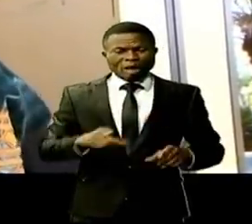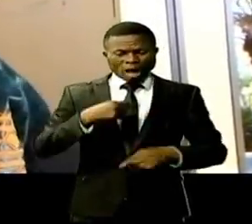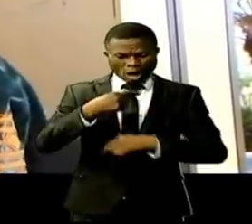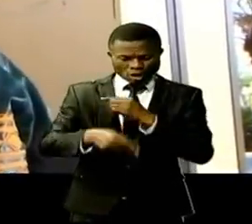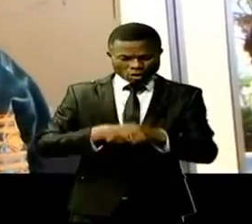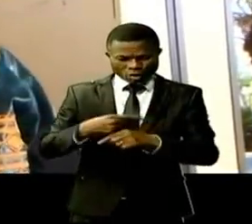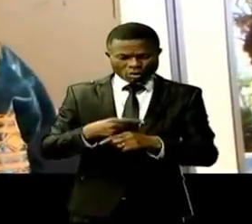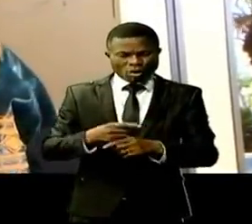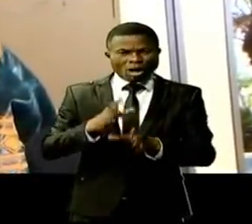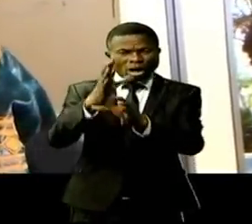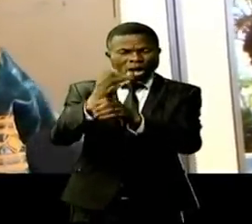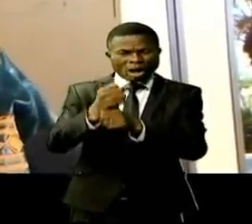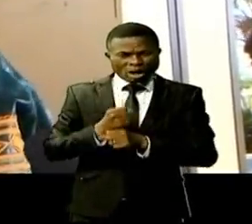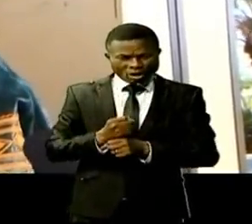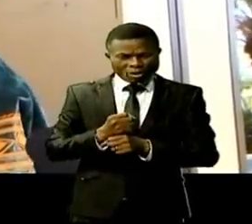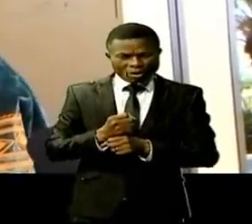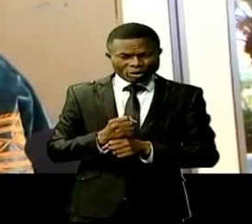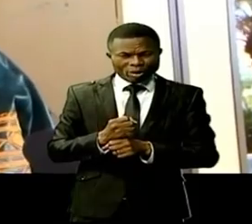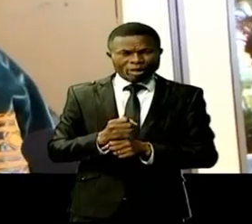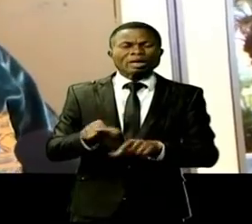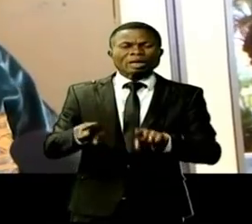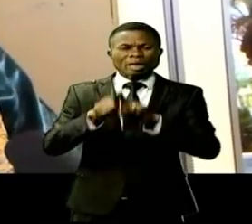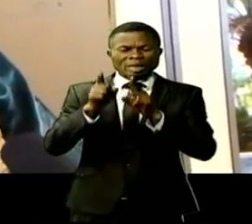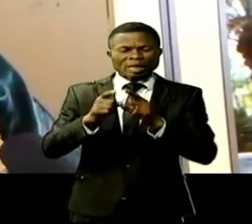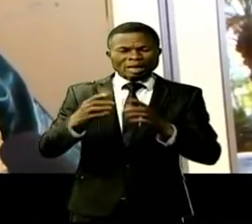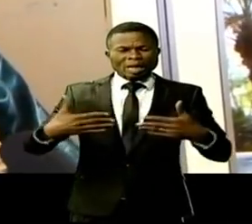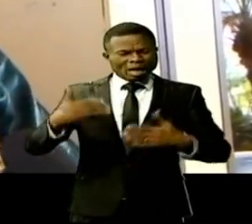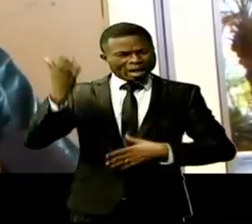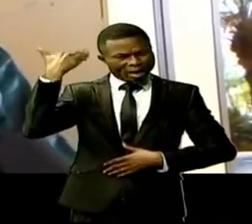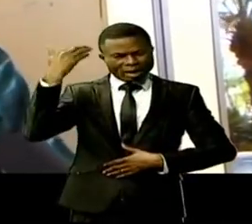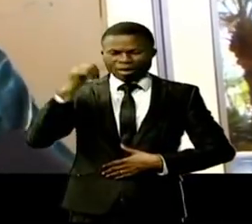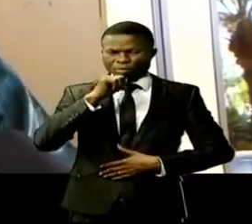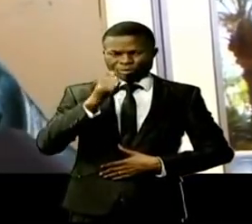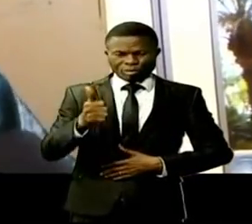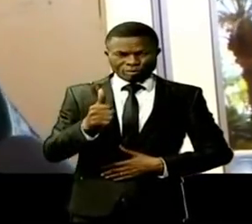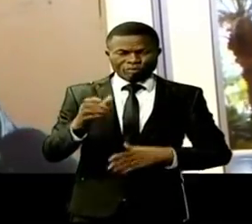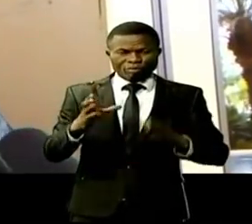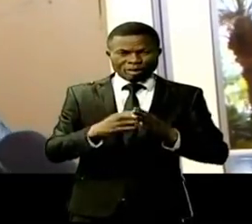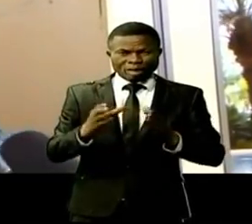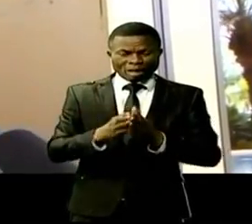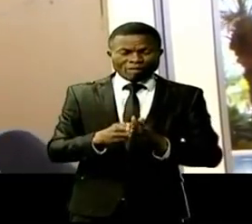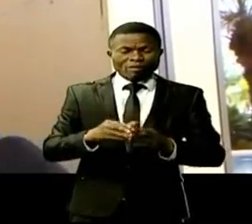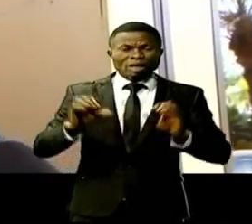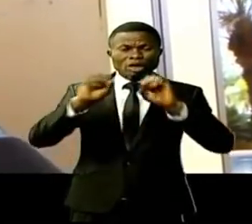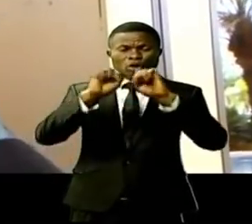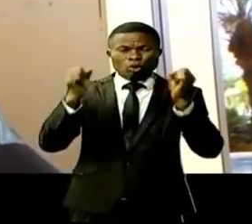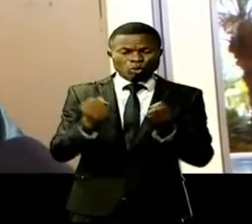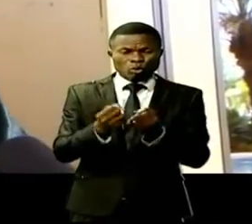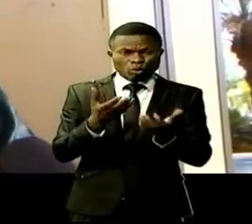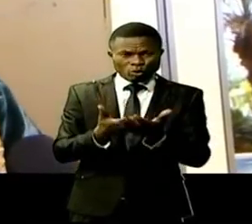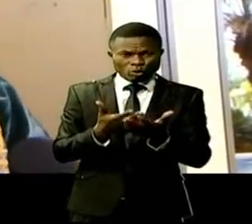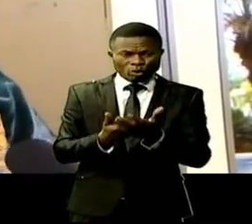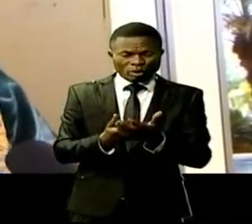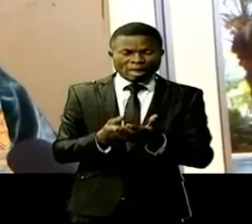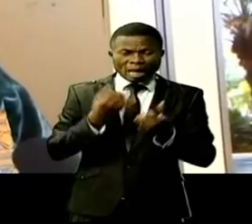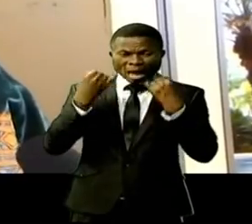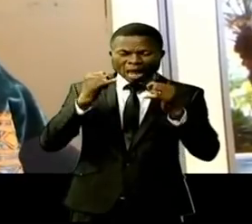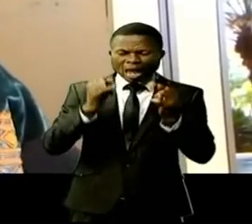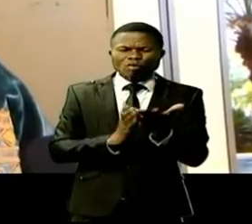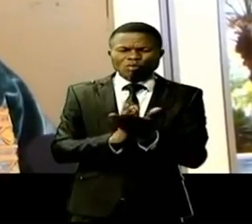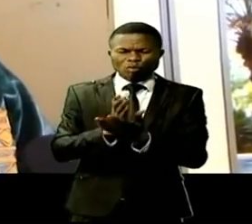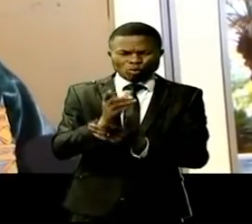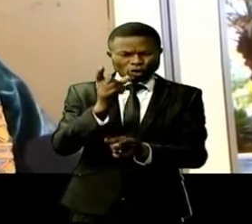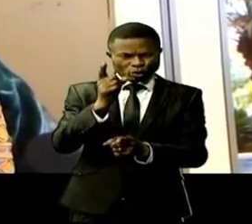à capter les crédits carbone qu'ils n'avaient pas capté avant, parce qu'avec GCA, nous allons avoir les données techniques